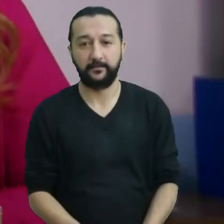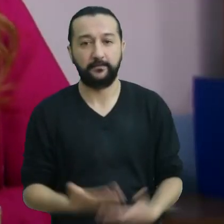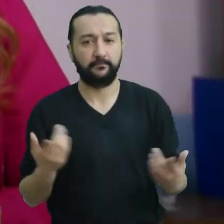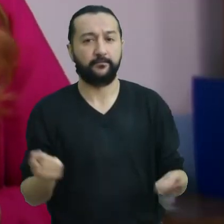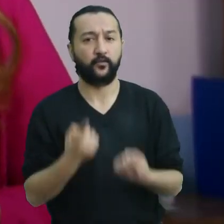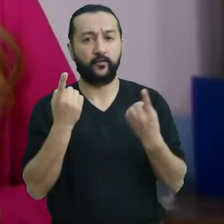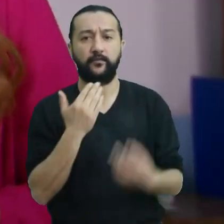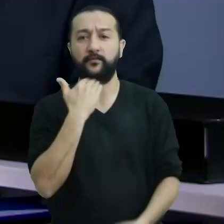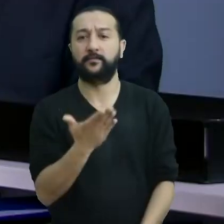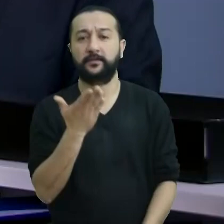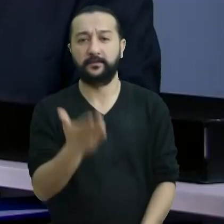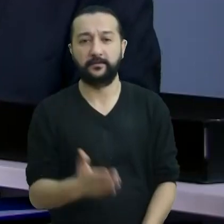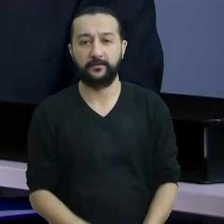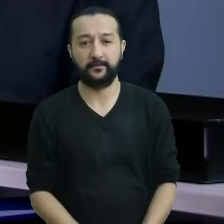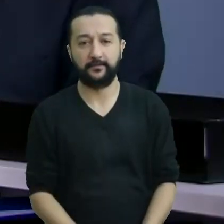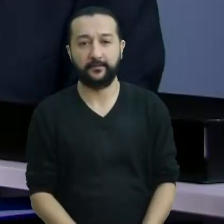Yok artık ya.